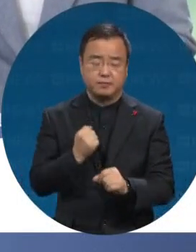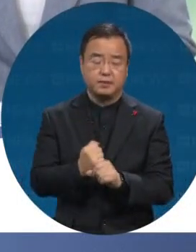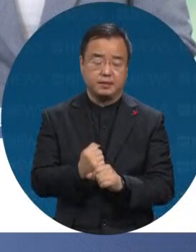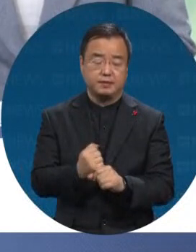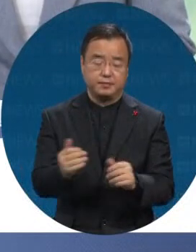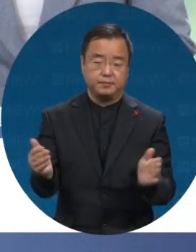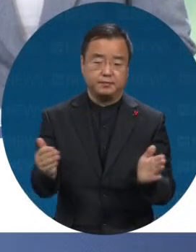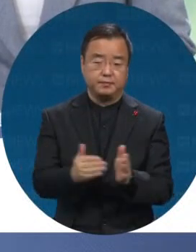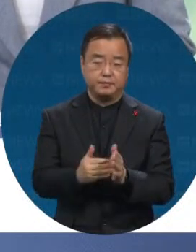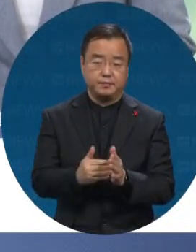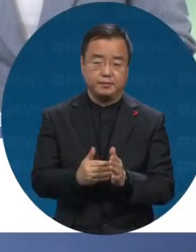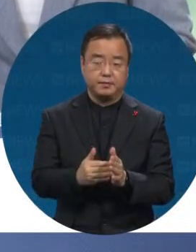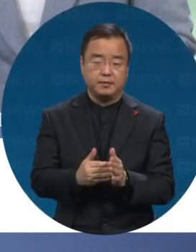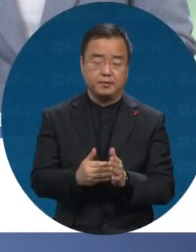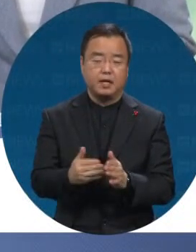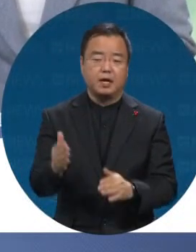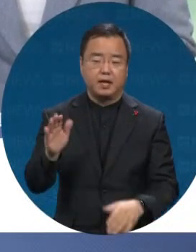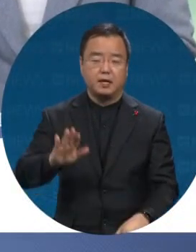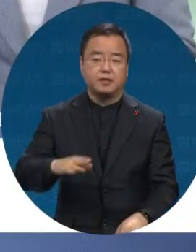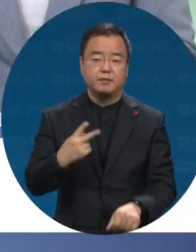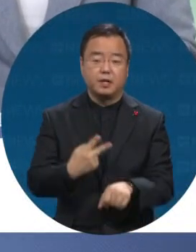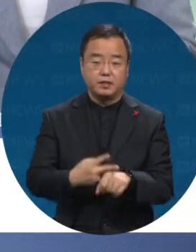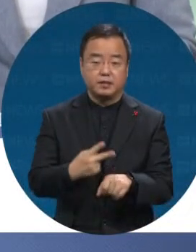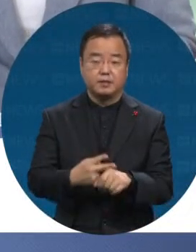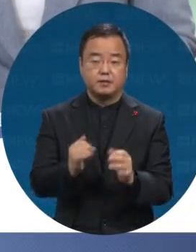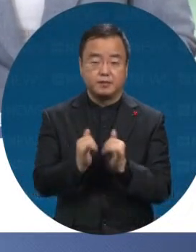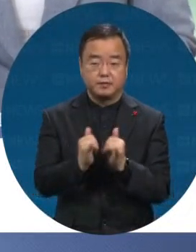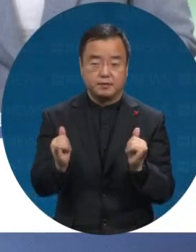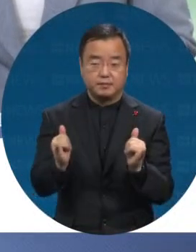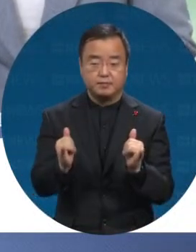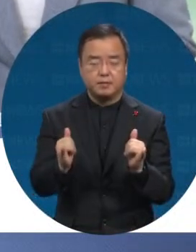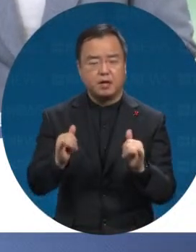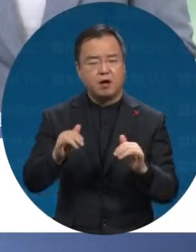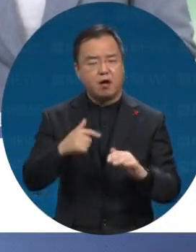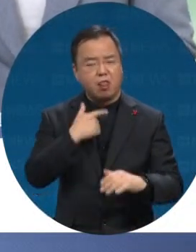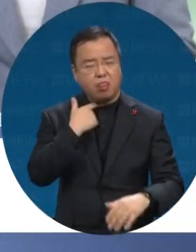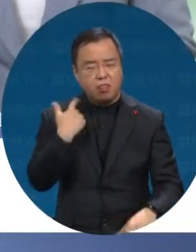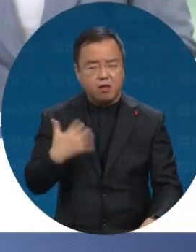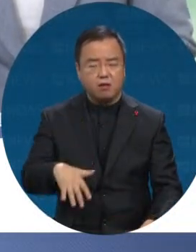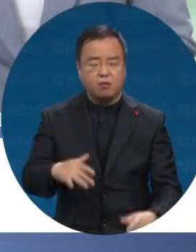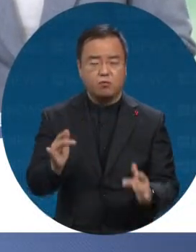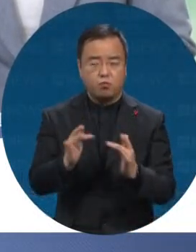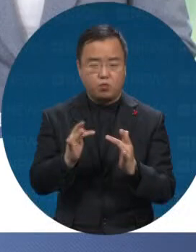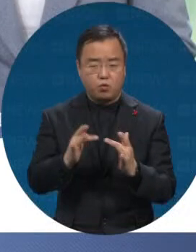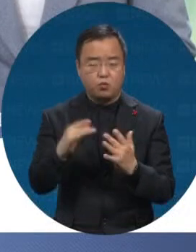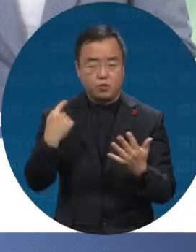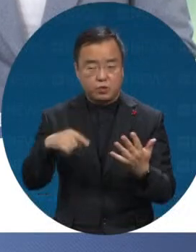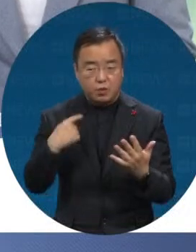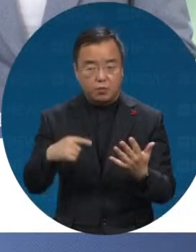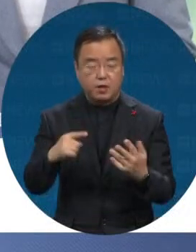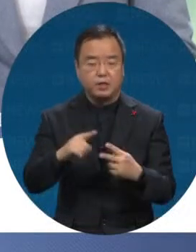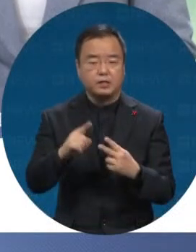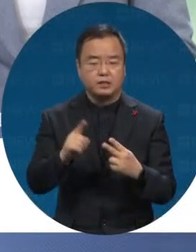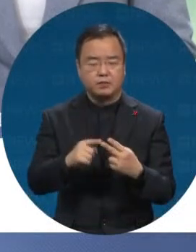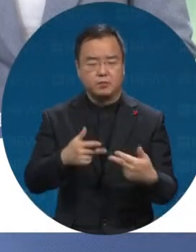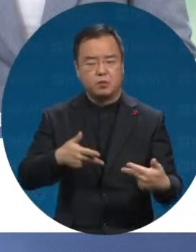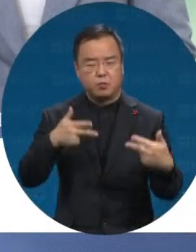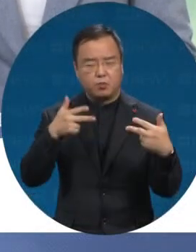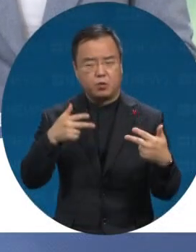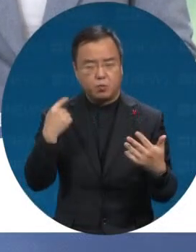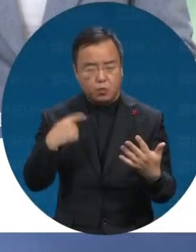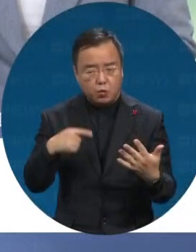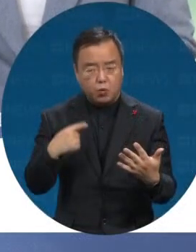하지만 선생님들께서 지금껏 한 번도이 경험해 보지 않은 이런 원격 이렇게 성공적으로